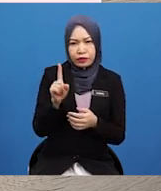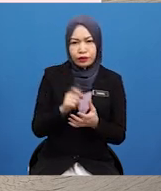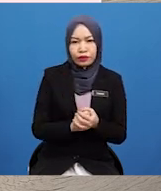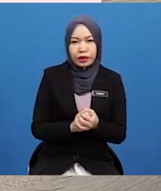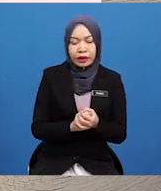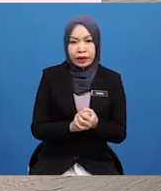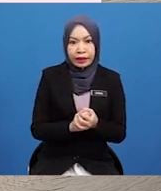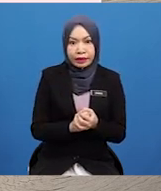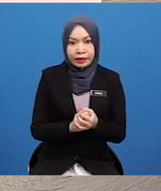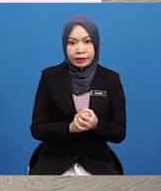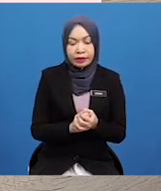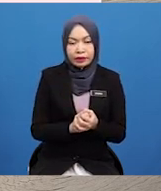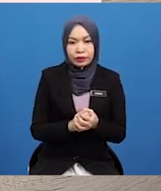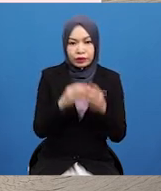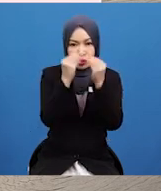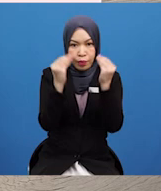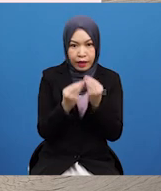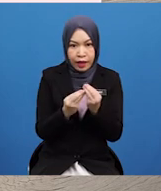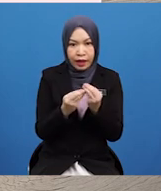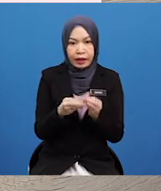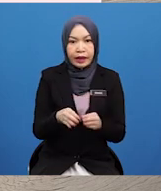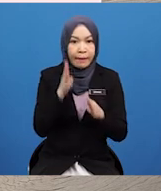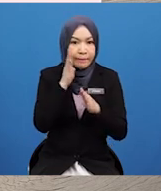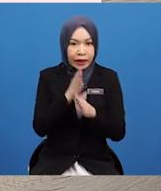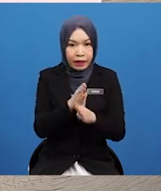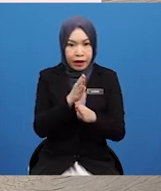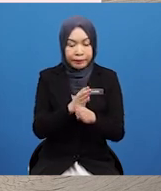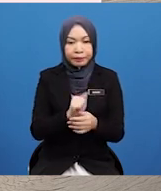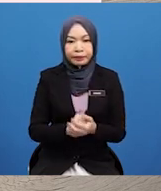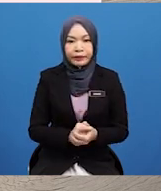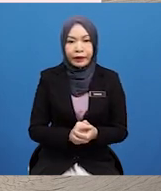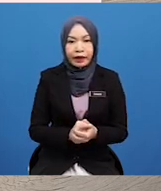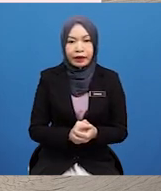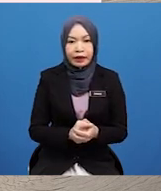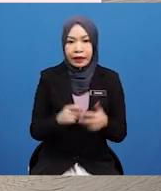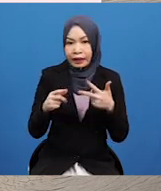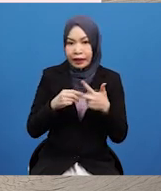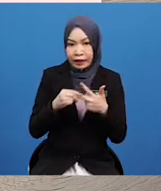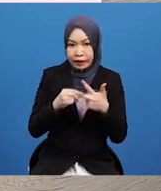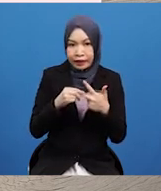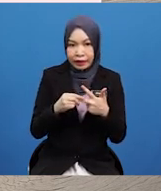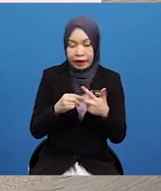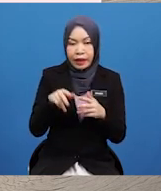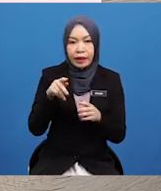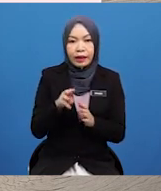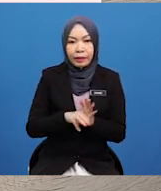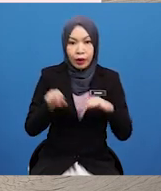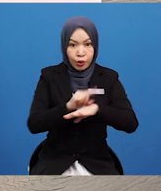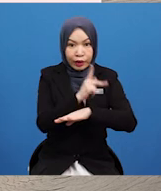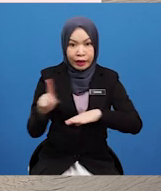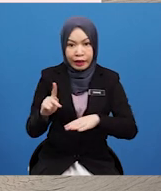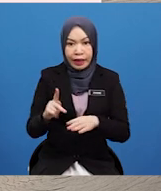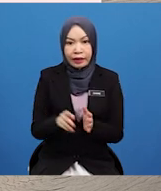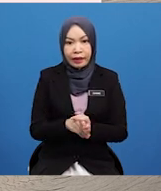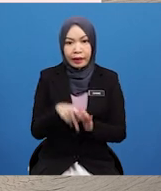membilang. Contoh, 21, 1000. Ketiga, menggunakan penjodoh bilangan selepas